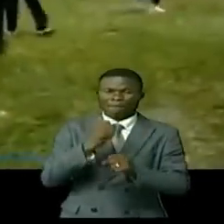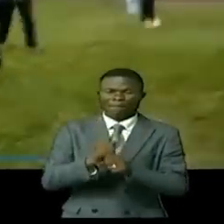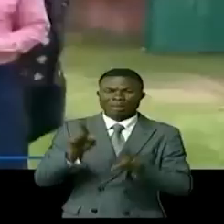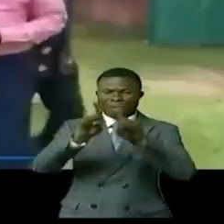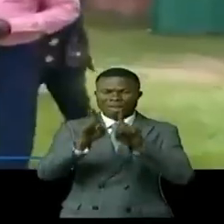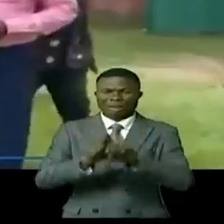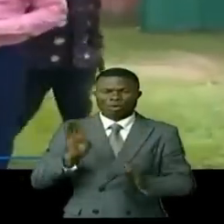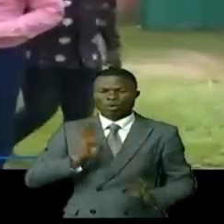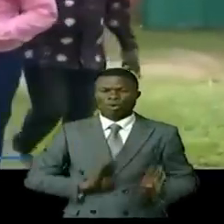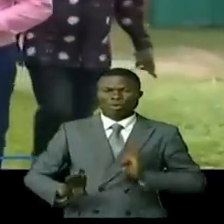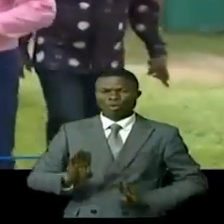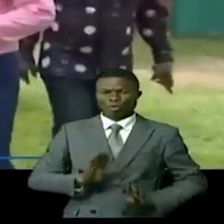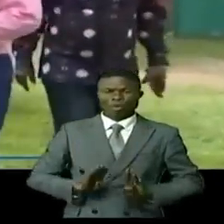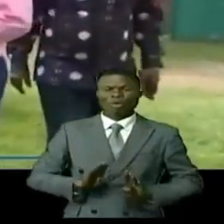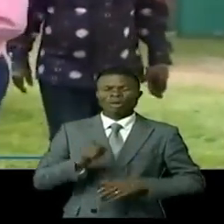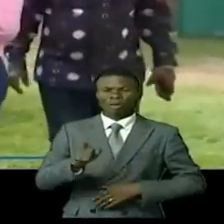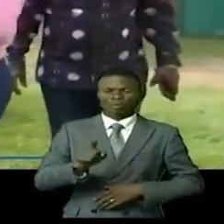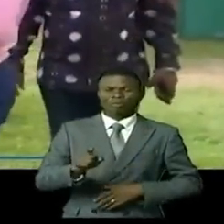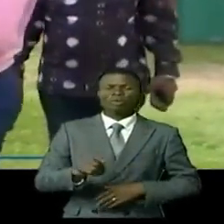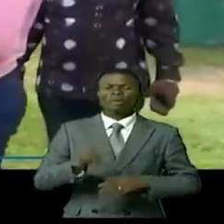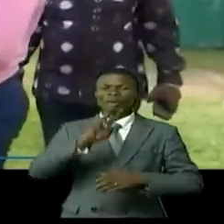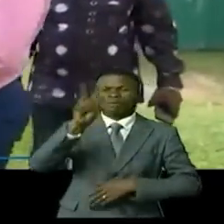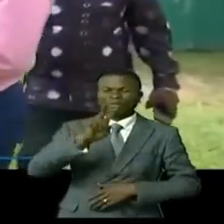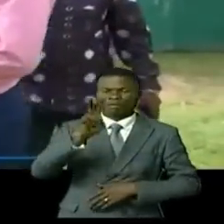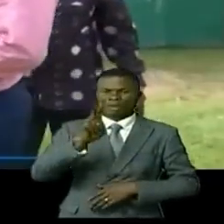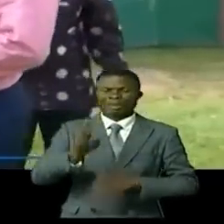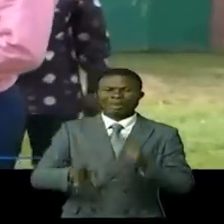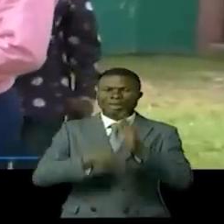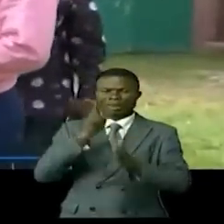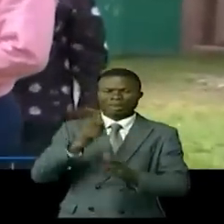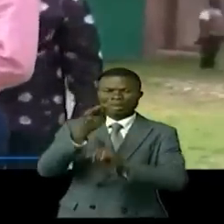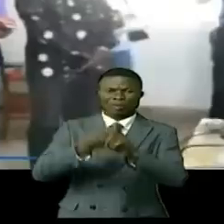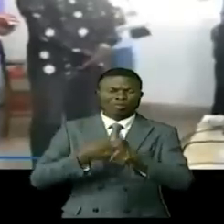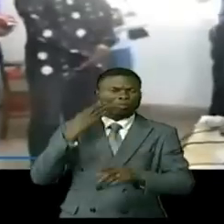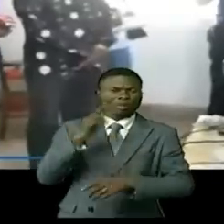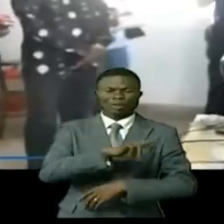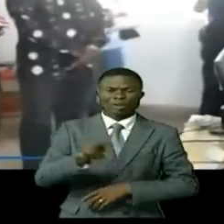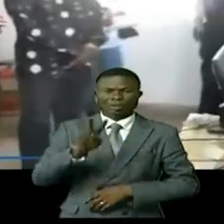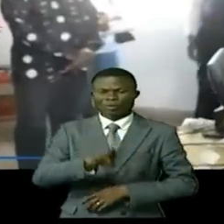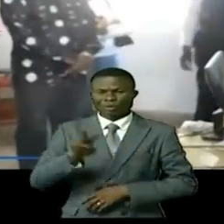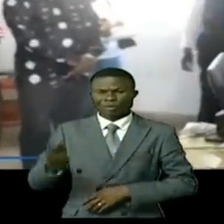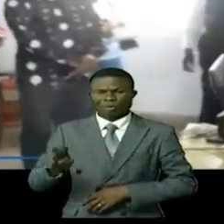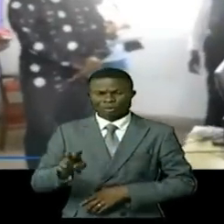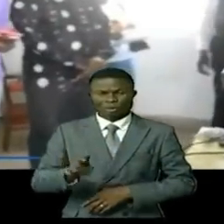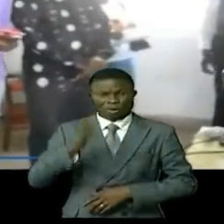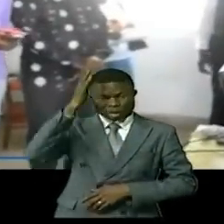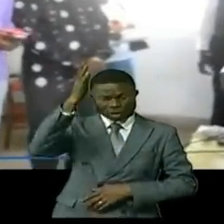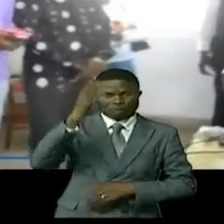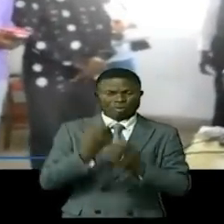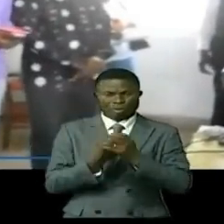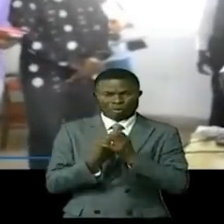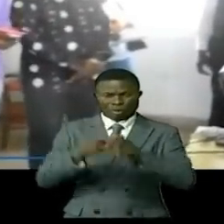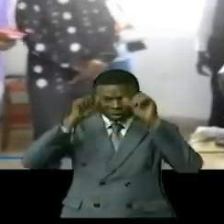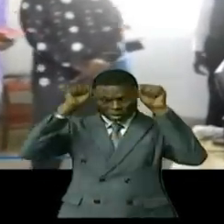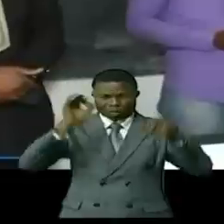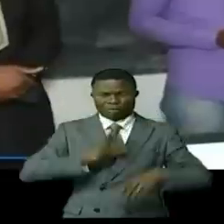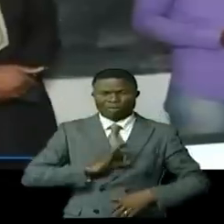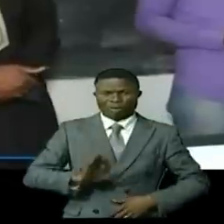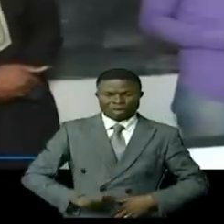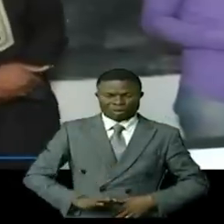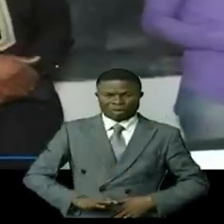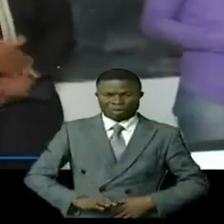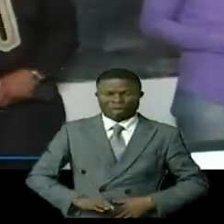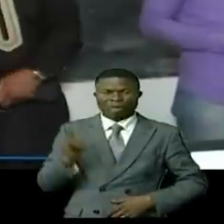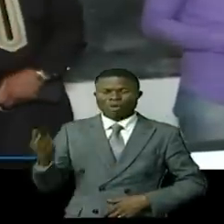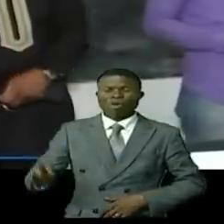biochimie. Ce vendredi 13 mai 2022, à mission de sensibilisation de la population pour l'accueil dans le prochain jour du président de la République,